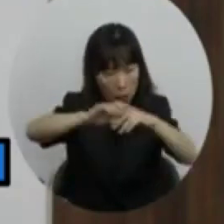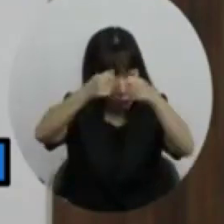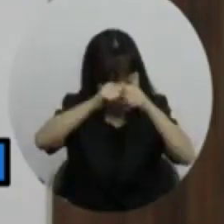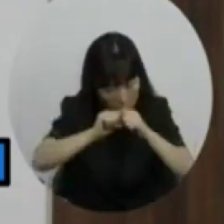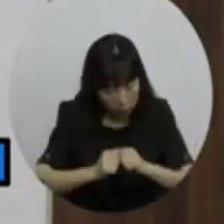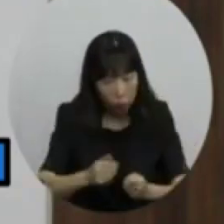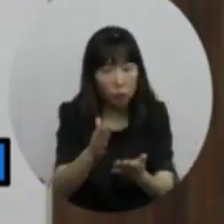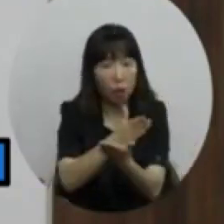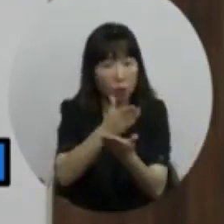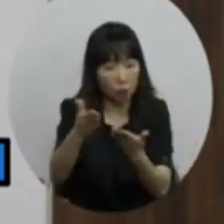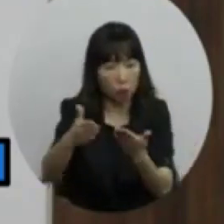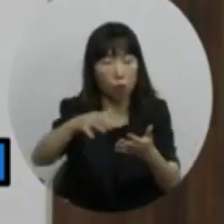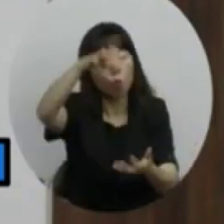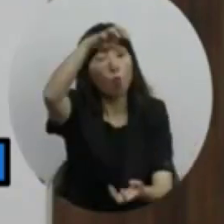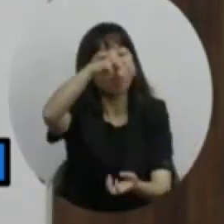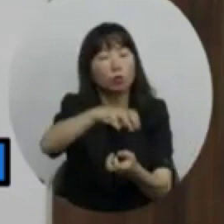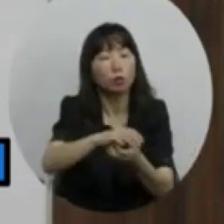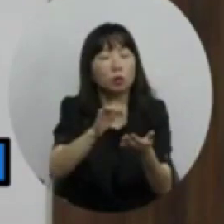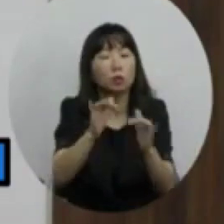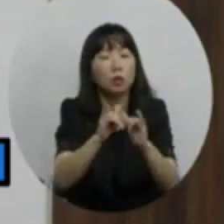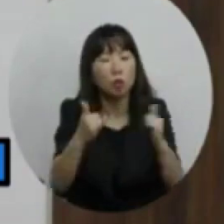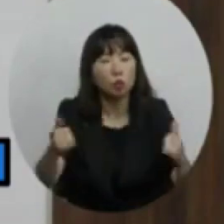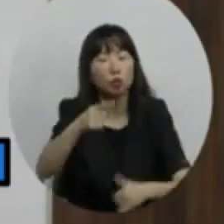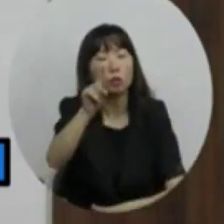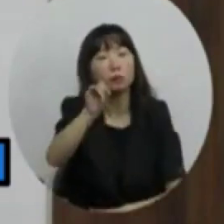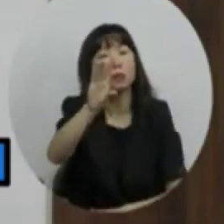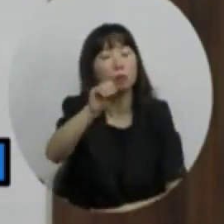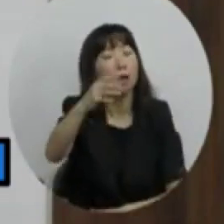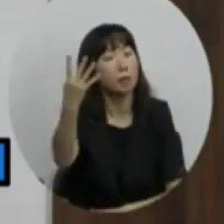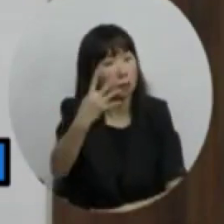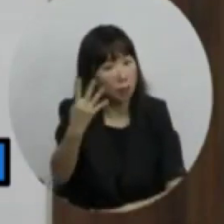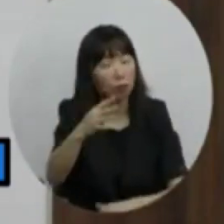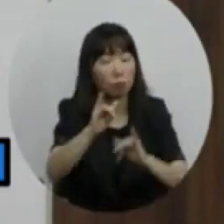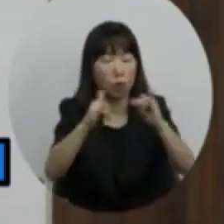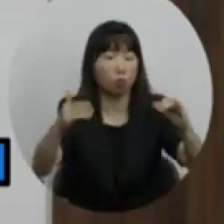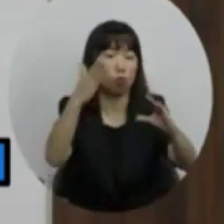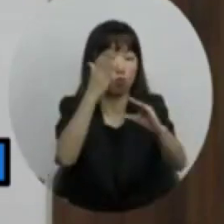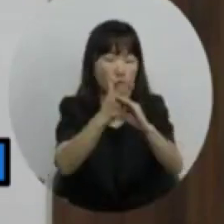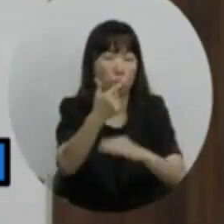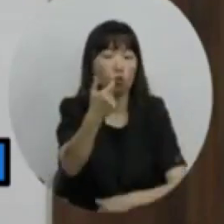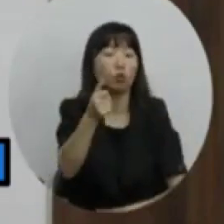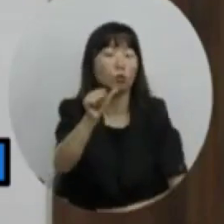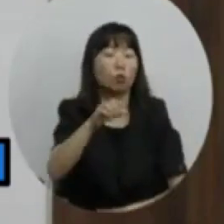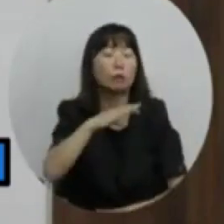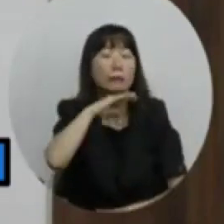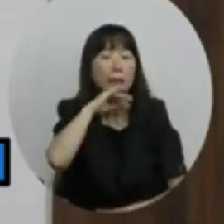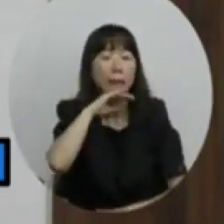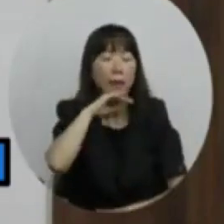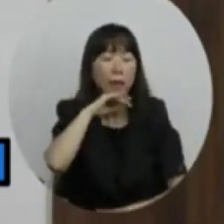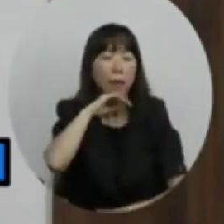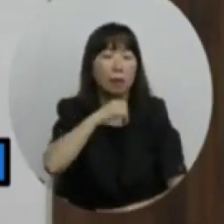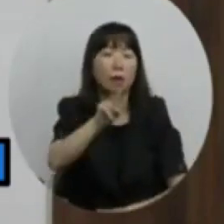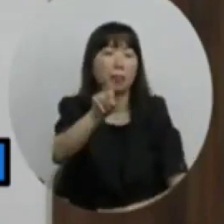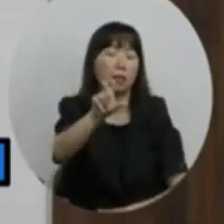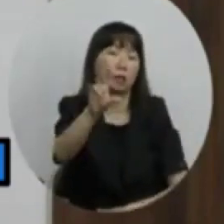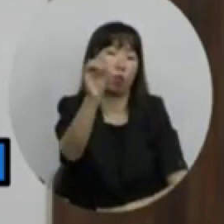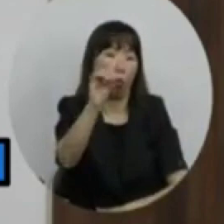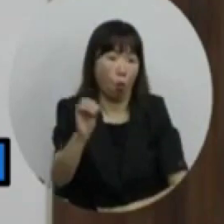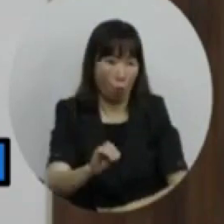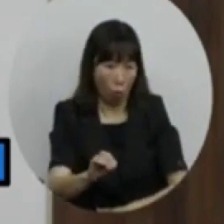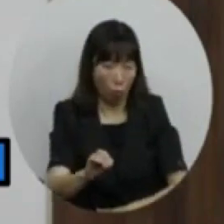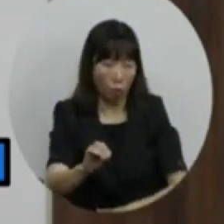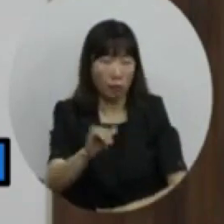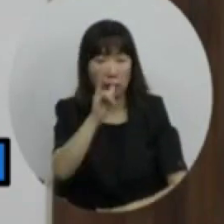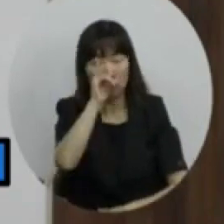세분화했고 전체 인구 여주시 11만 4천 명 중 우리 현재는 65세 인사가 25%